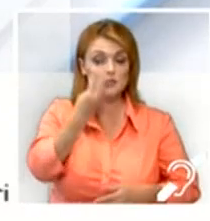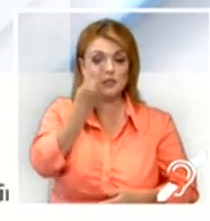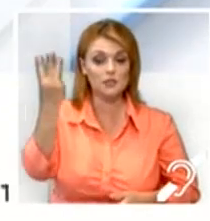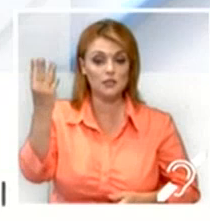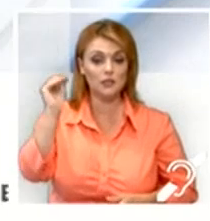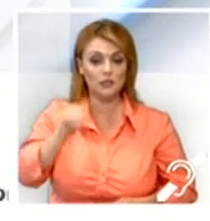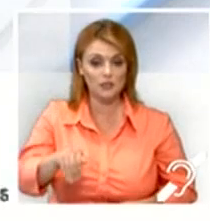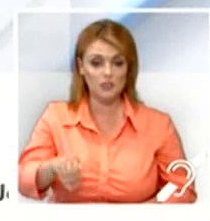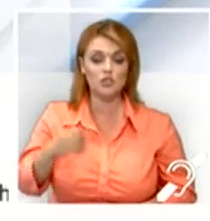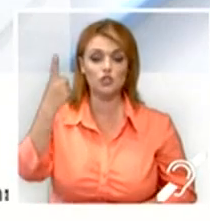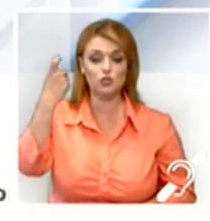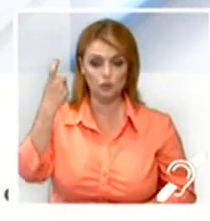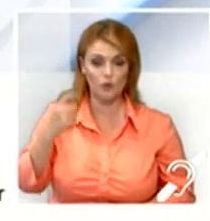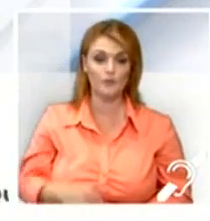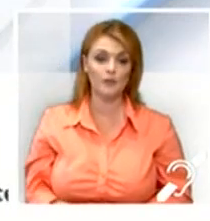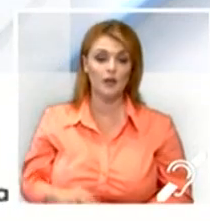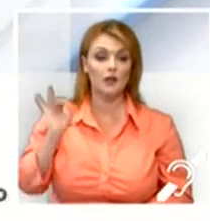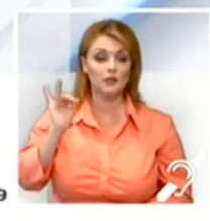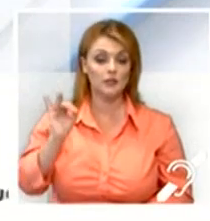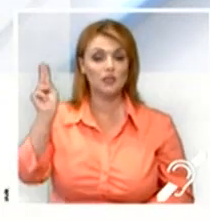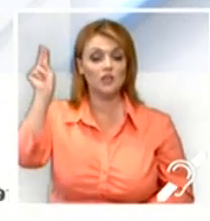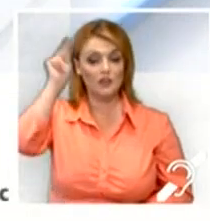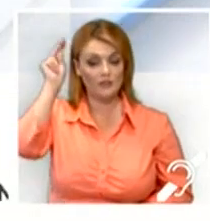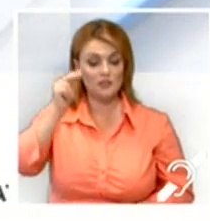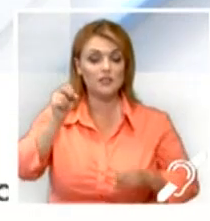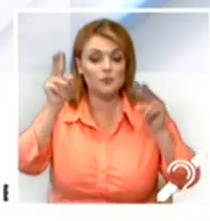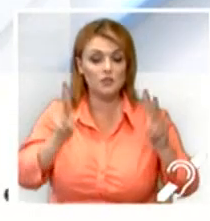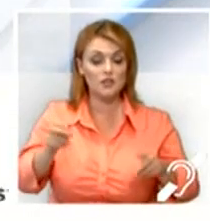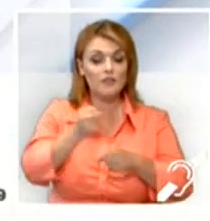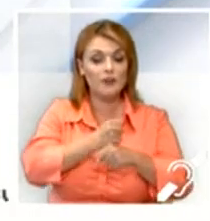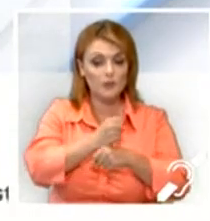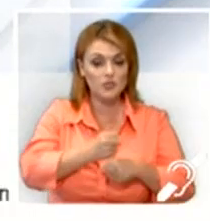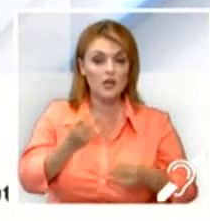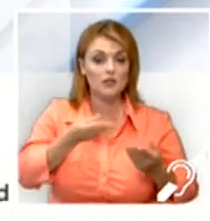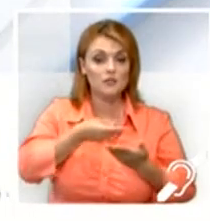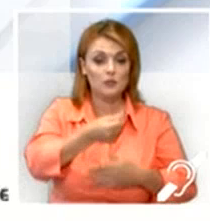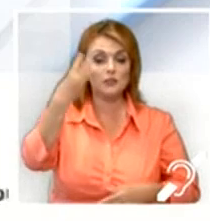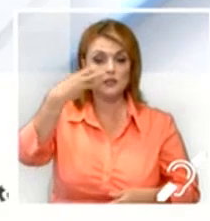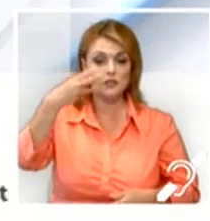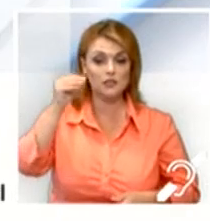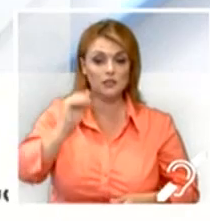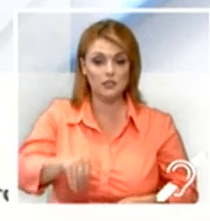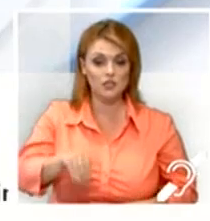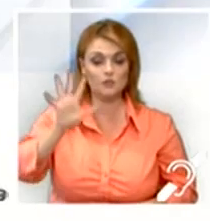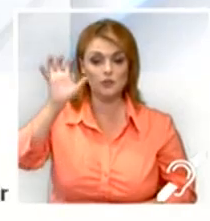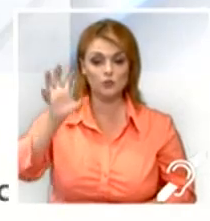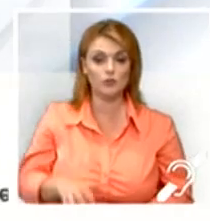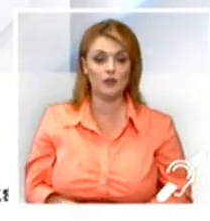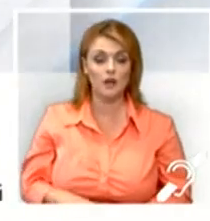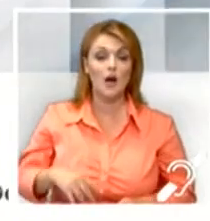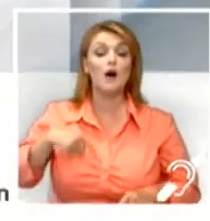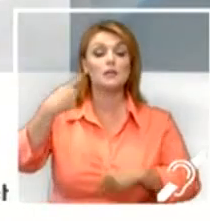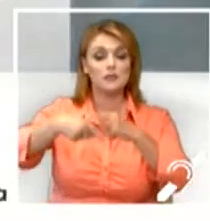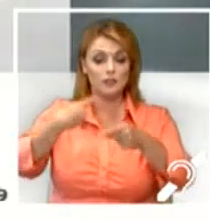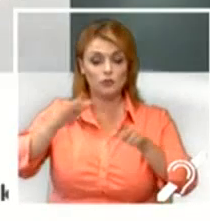plătească 33.100 de lei, iar cei de la specialitatea farmacie 30.500 de lei. Următoarea